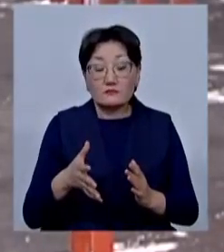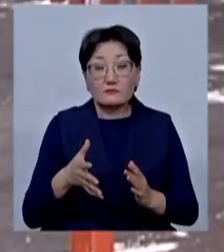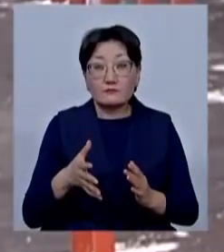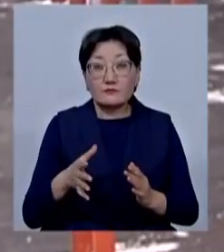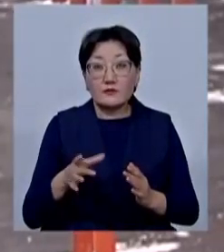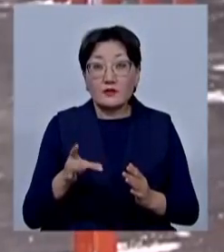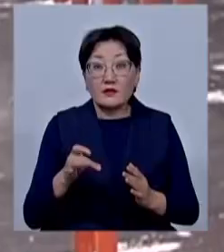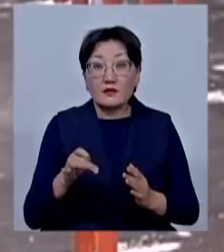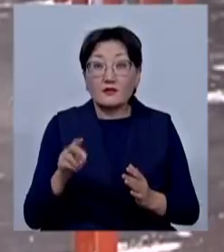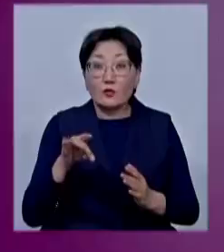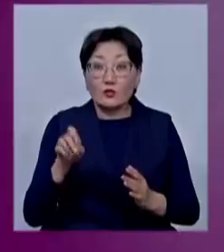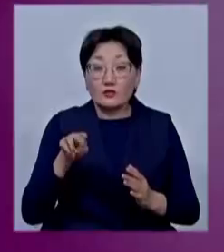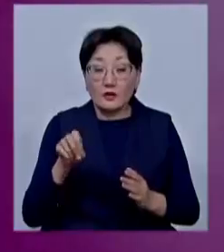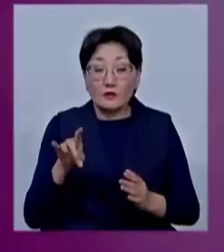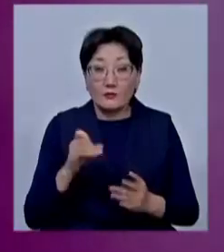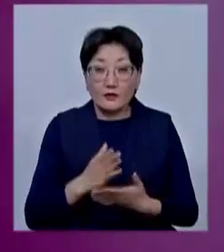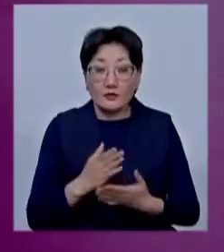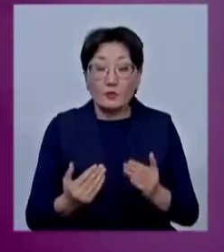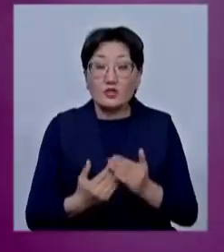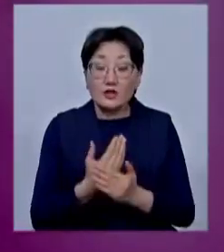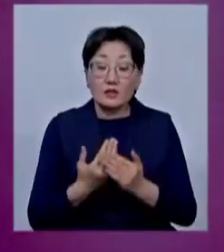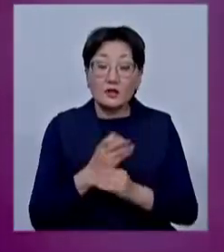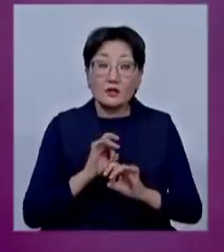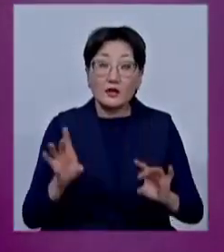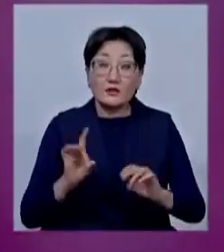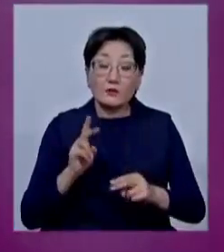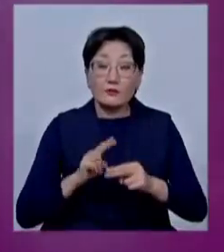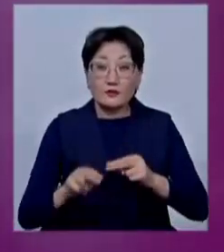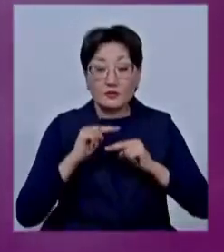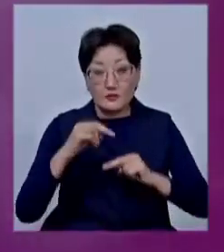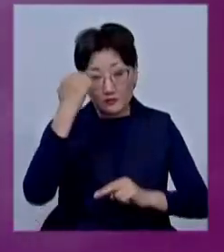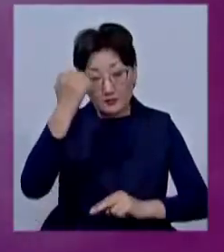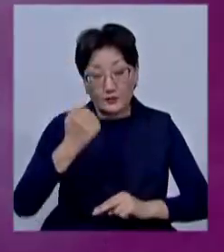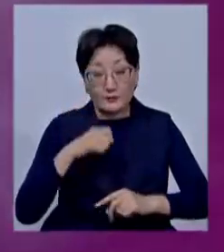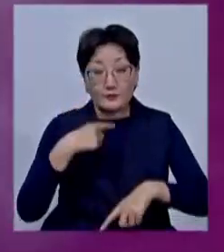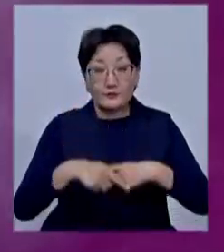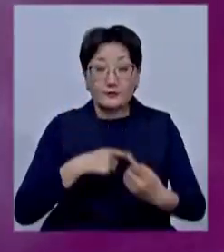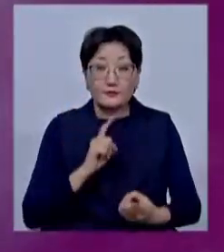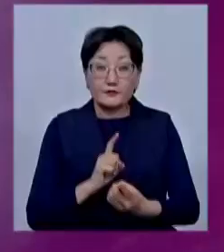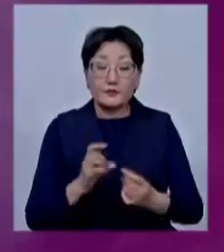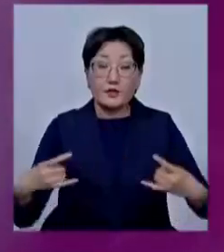5000 рекордтар бар. Жаңалықтардың қазақ тіліндегі шығарылымы осымен тәмәм. Ақпараттық